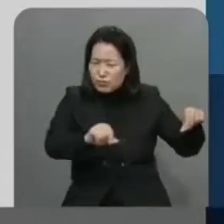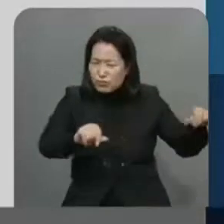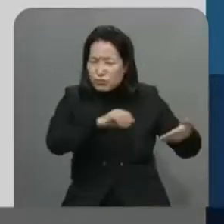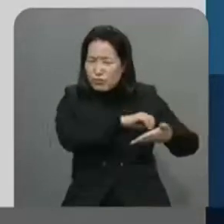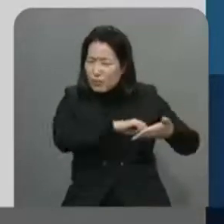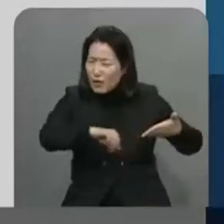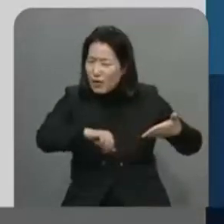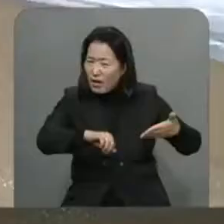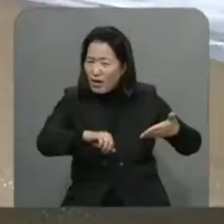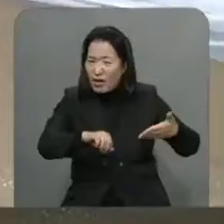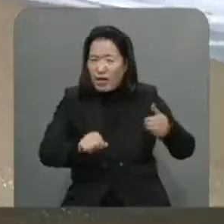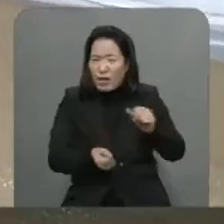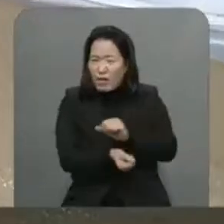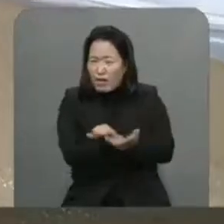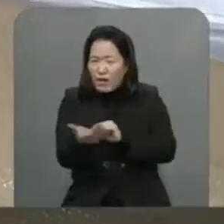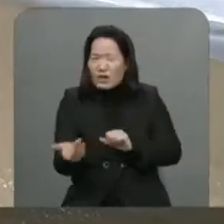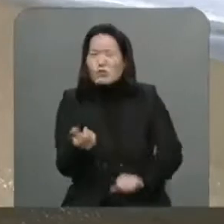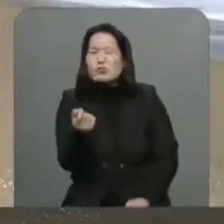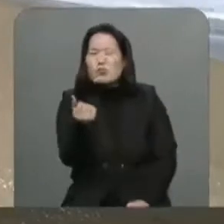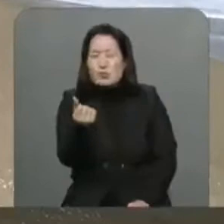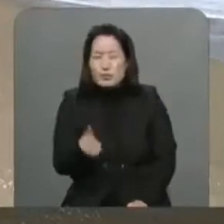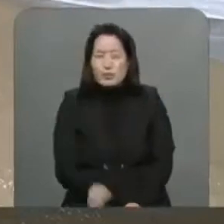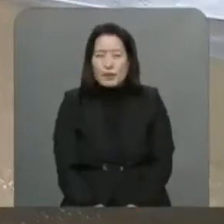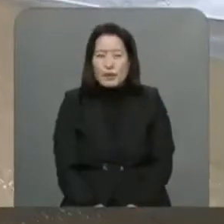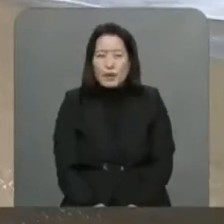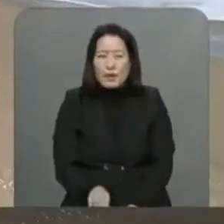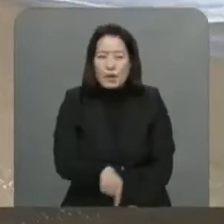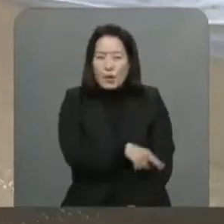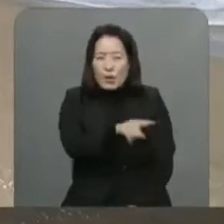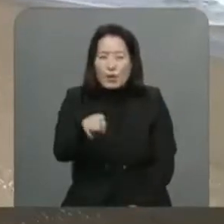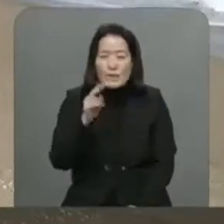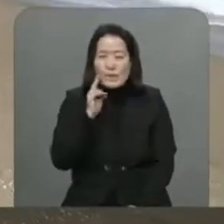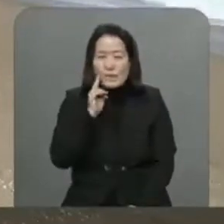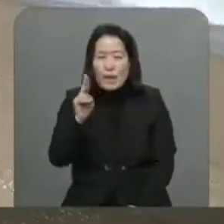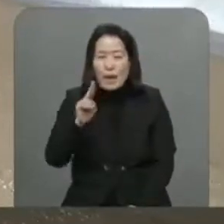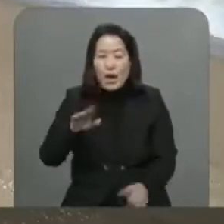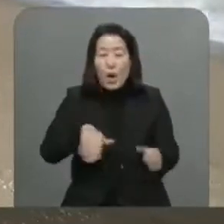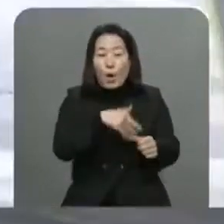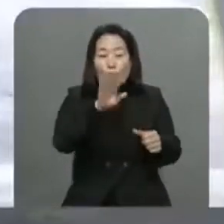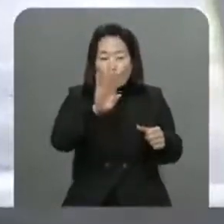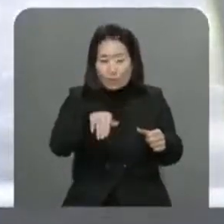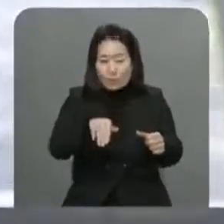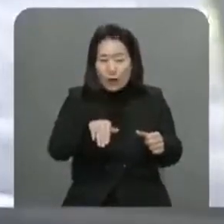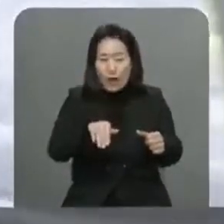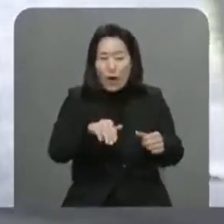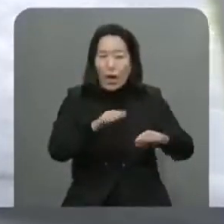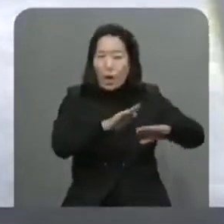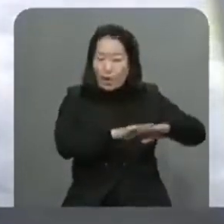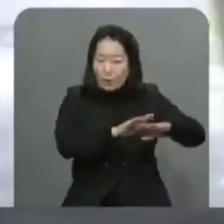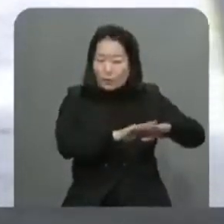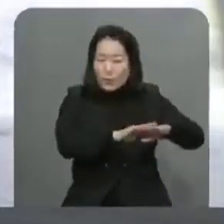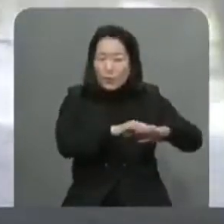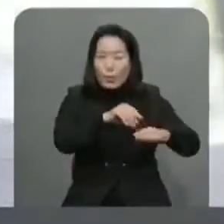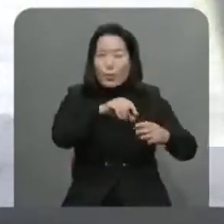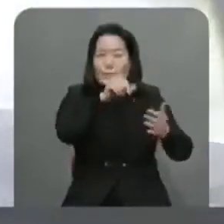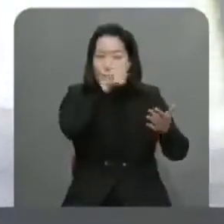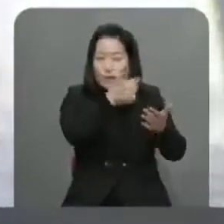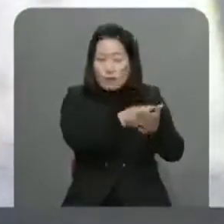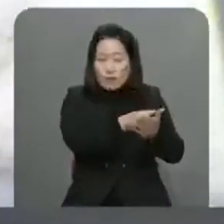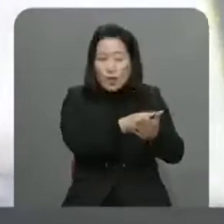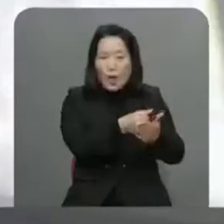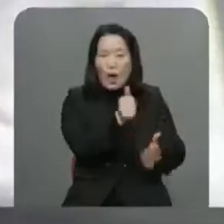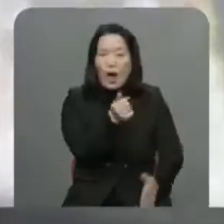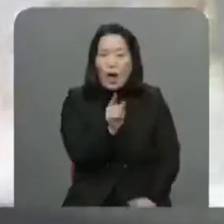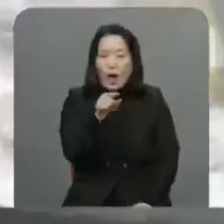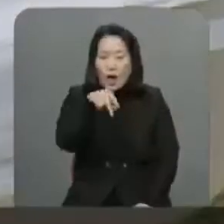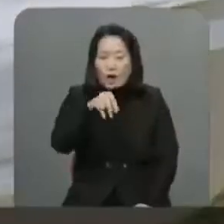주장했습니다 해안 침식 이 심각해지는 곳은 환경부가 생태 경관 보전 지역으로 지정한 아닌 하시